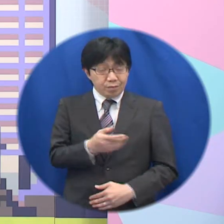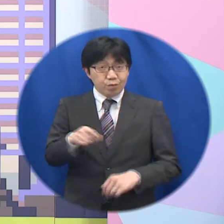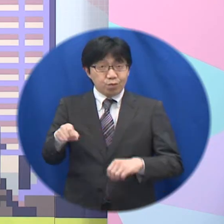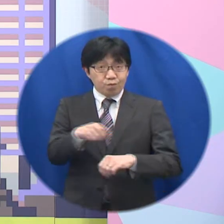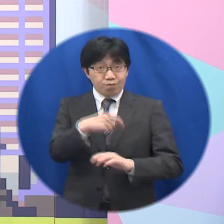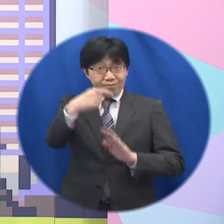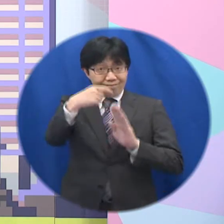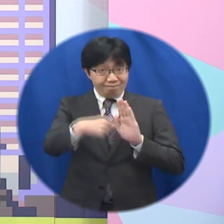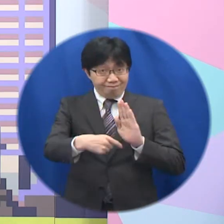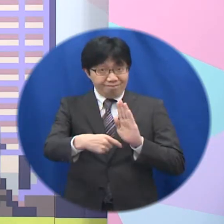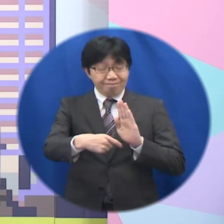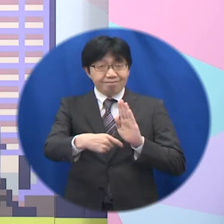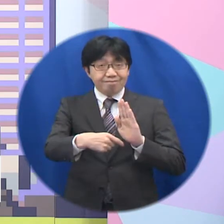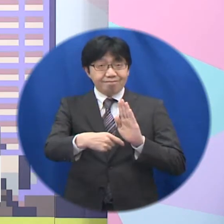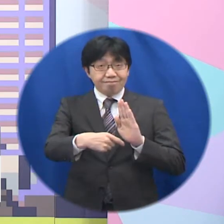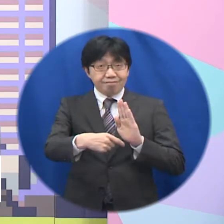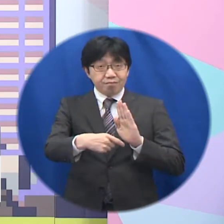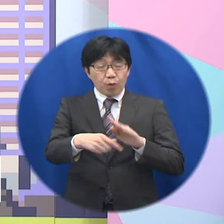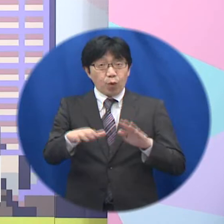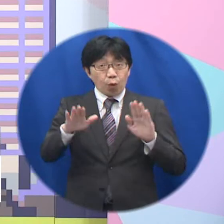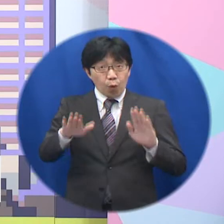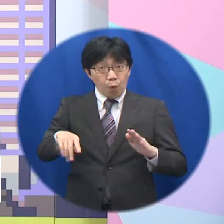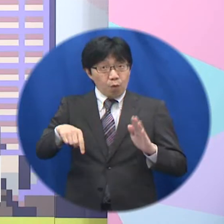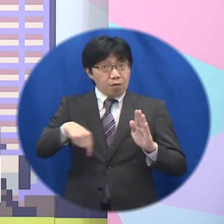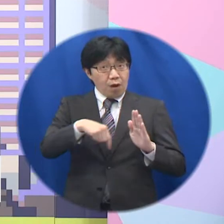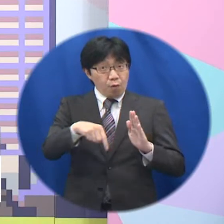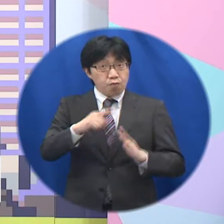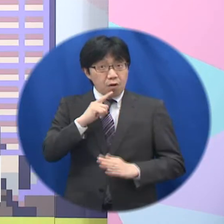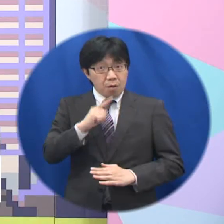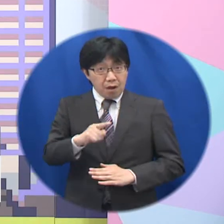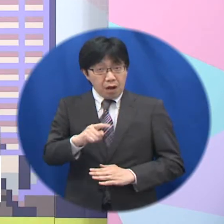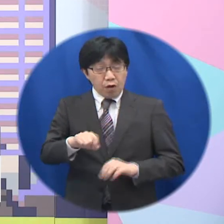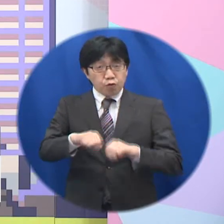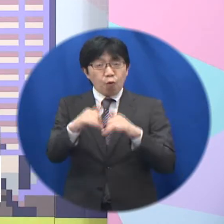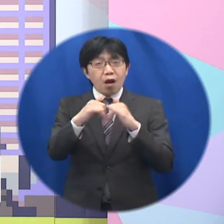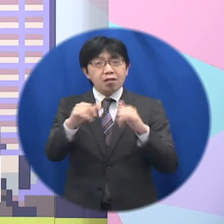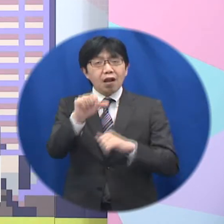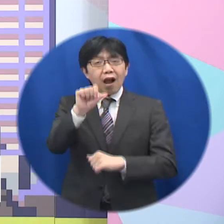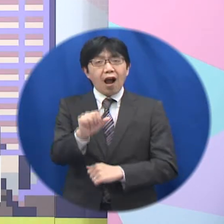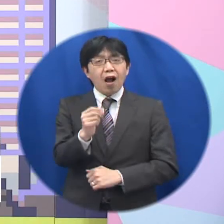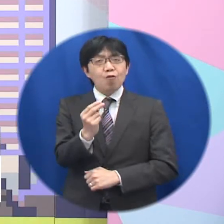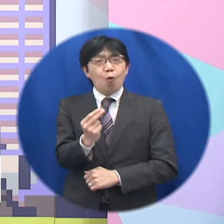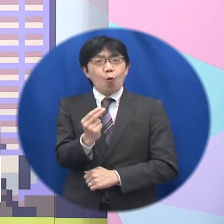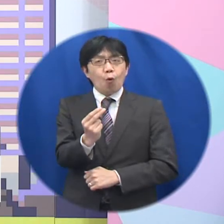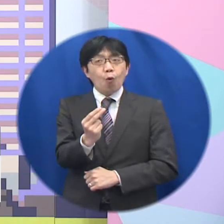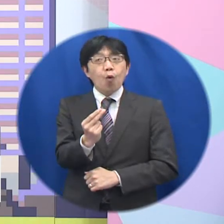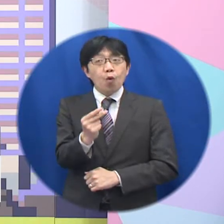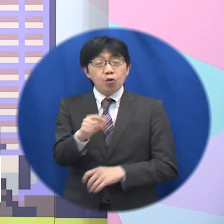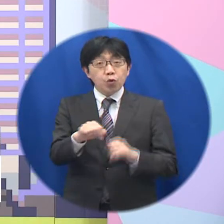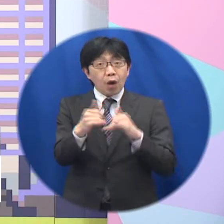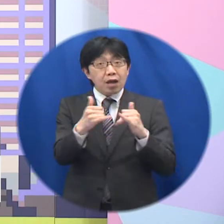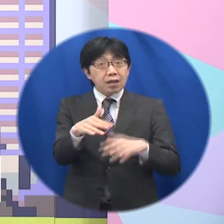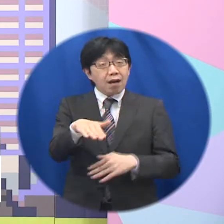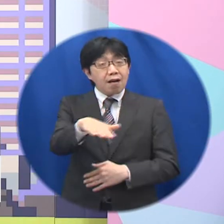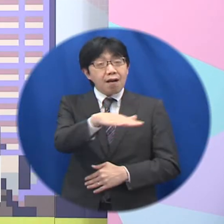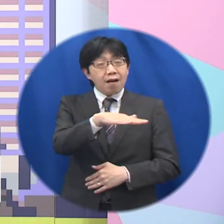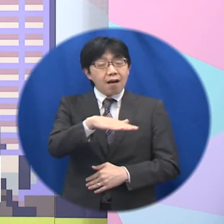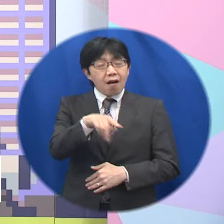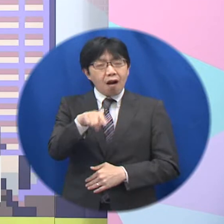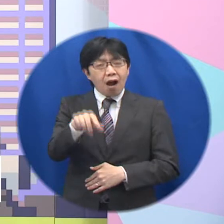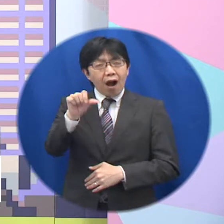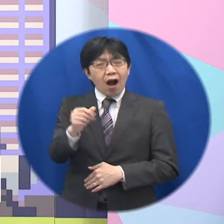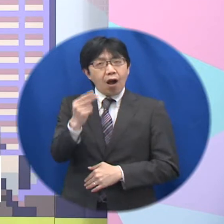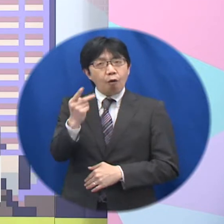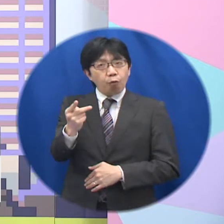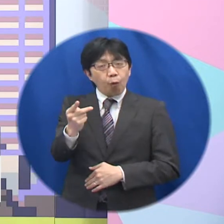です。今回は障害者アートについて。障害のある方のアート事業